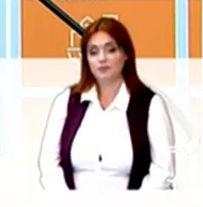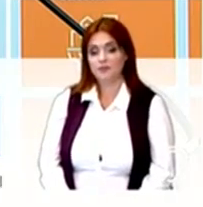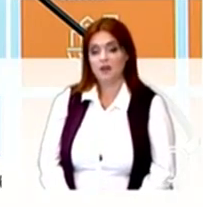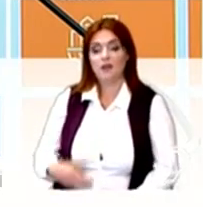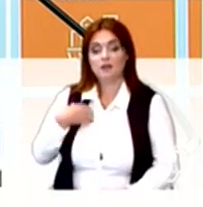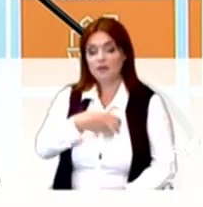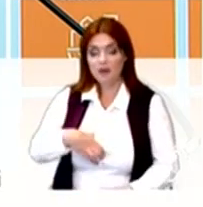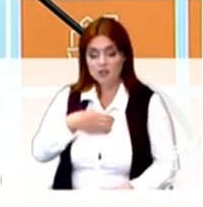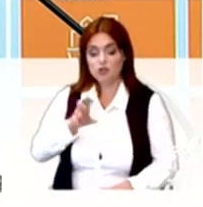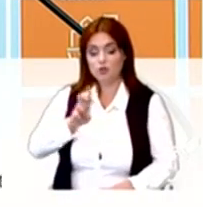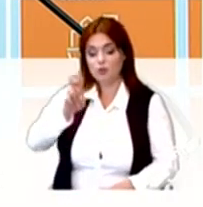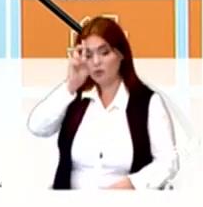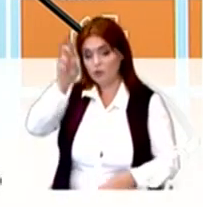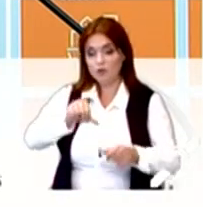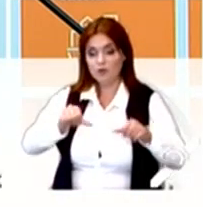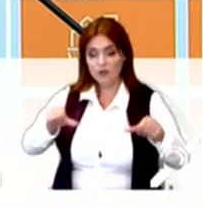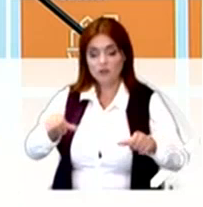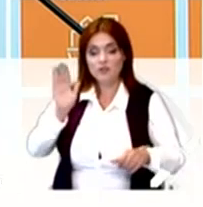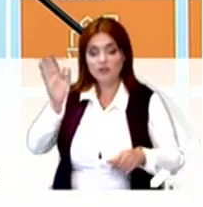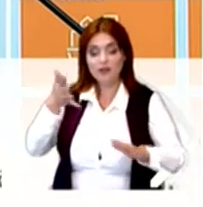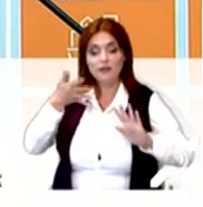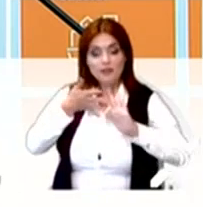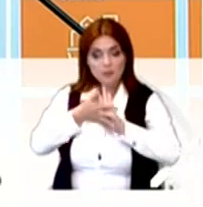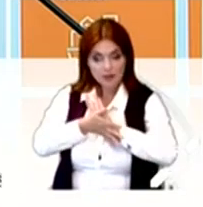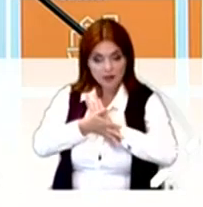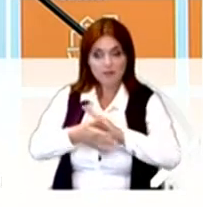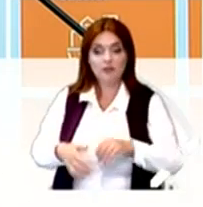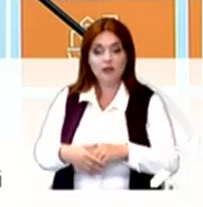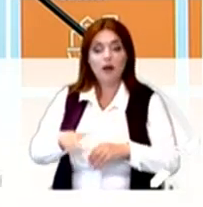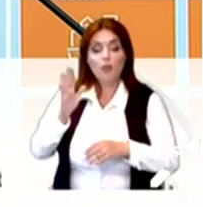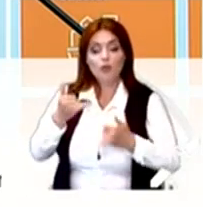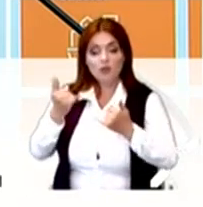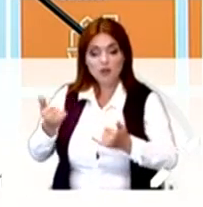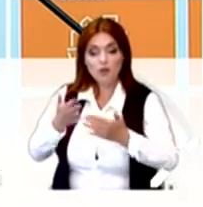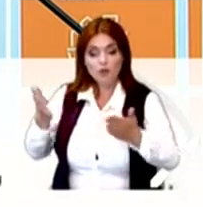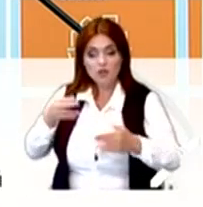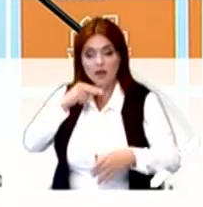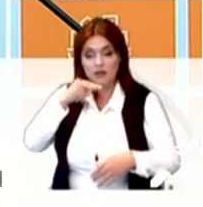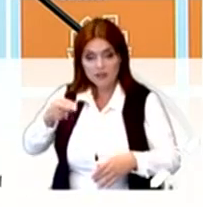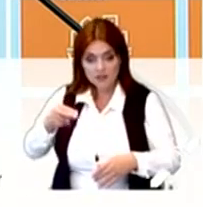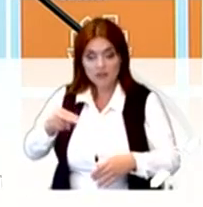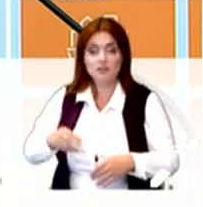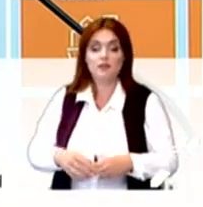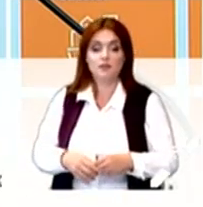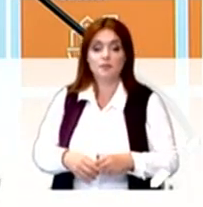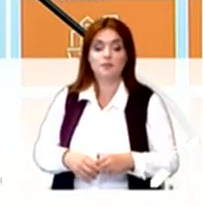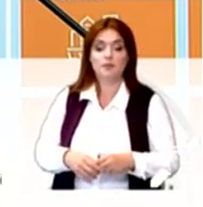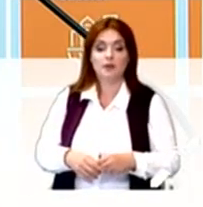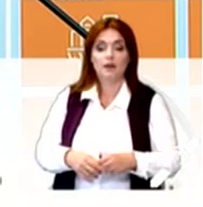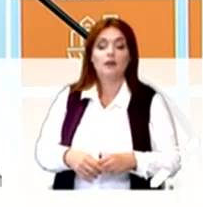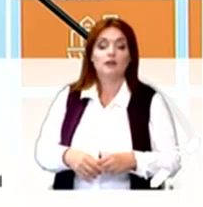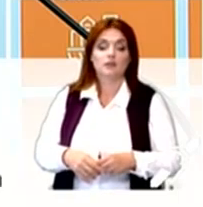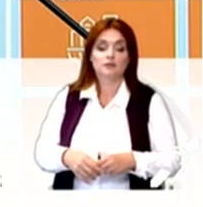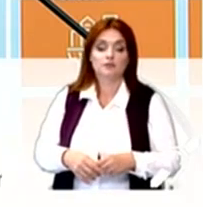transparent, iar lucrul administrativ fără hârtie. Vom acorda o atenție deosebită asigurării unui mediu digital sigur